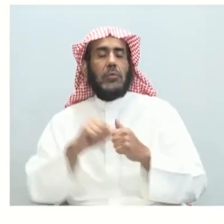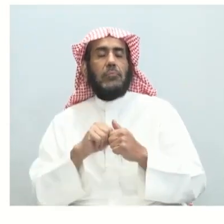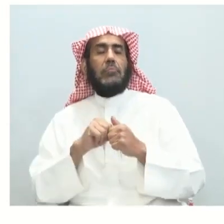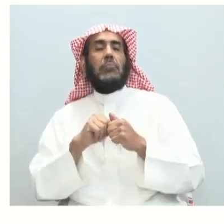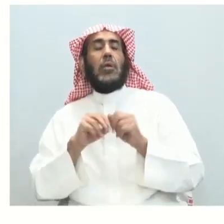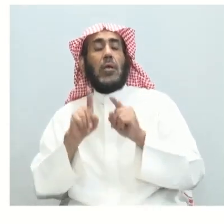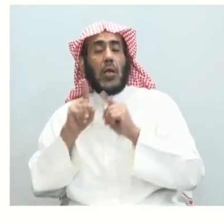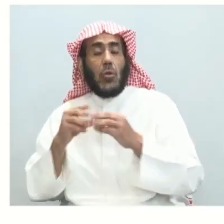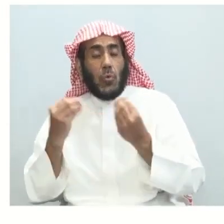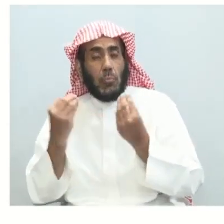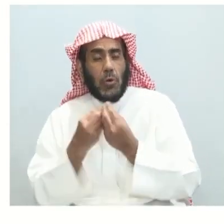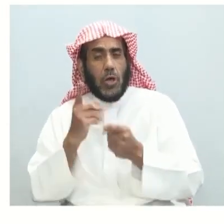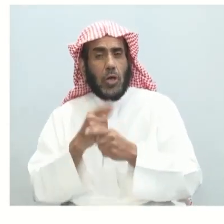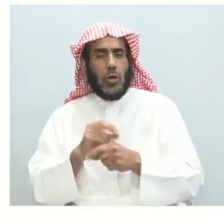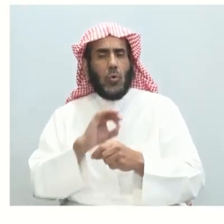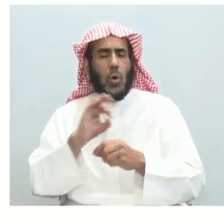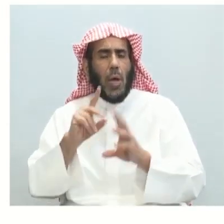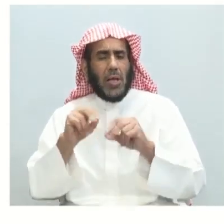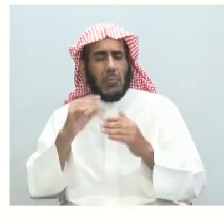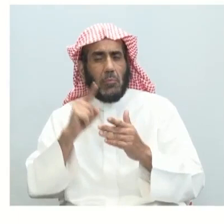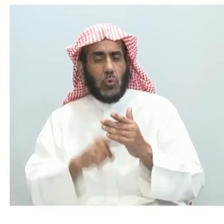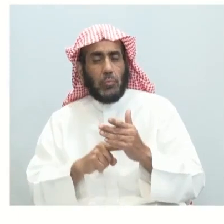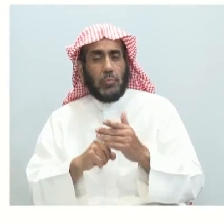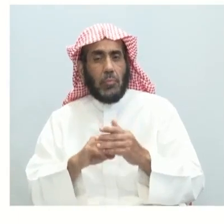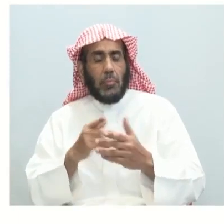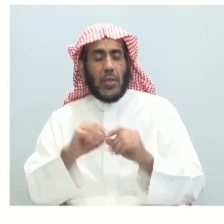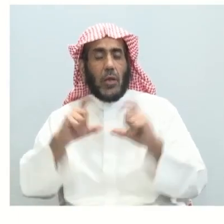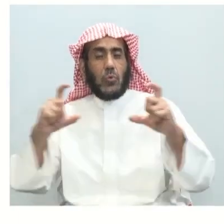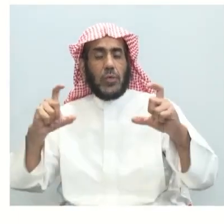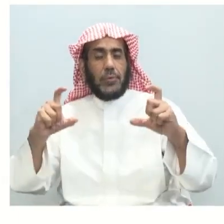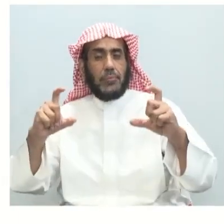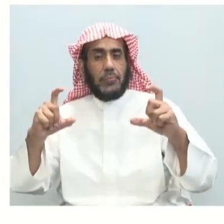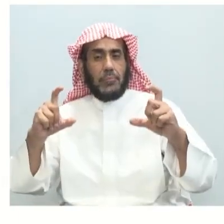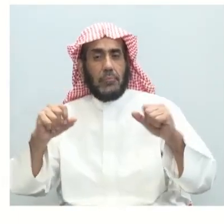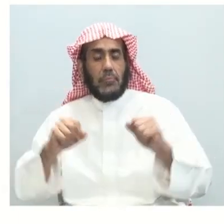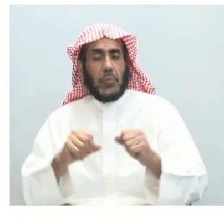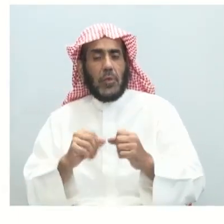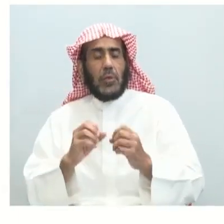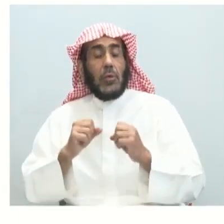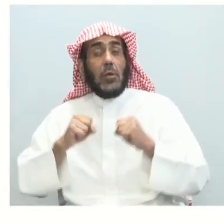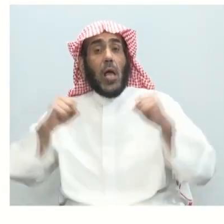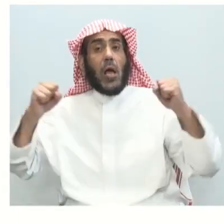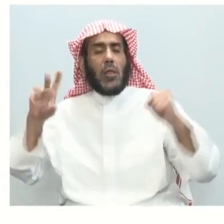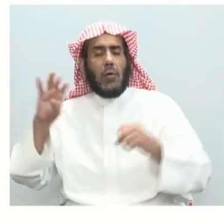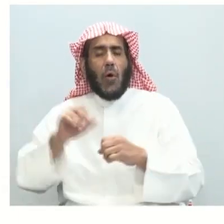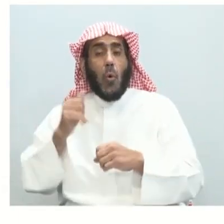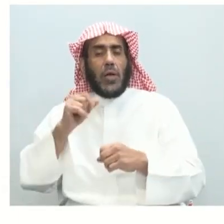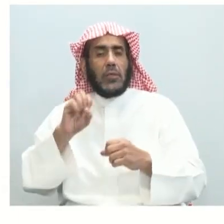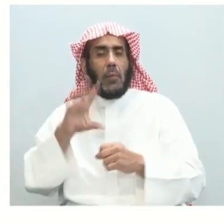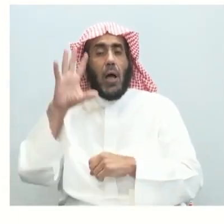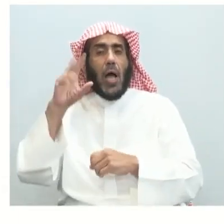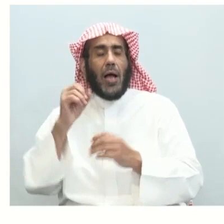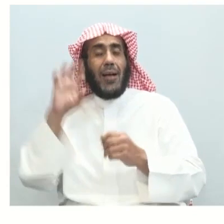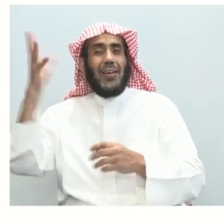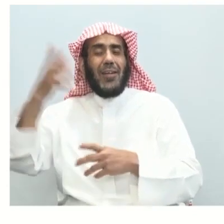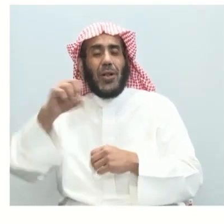لاحظوا هنا معي اجيب حسب المطلوب بين القوسين استيقظ فواز صباح العيد